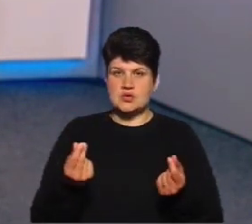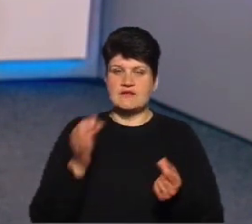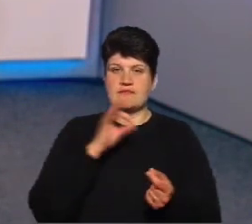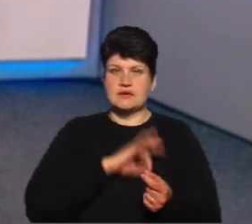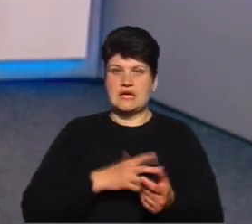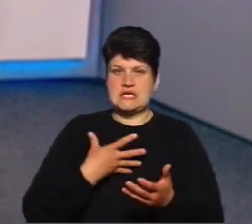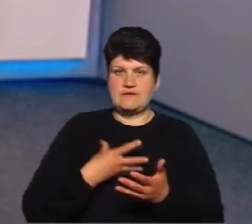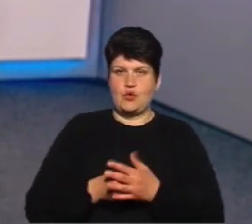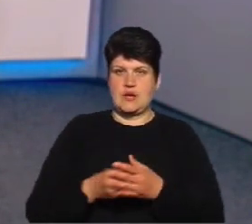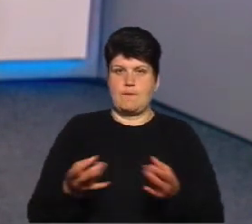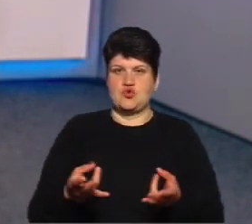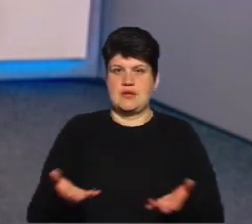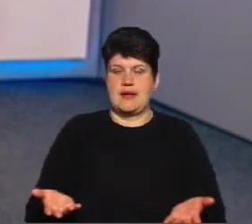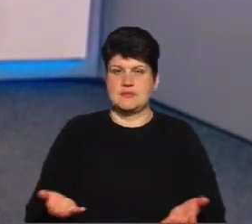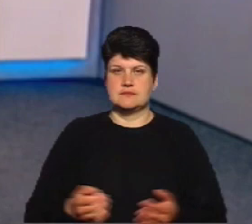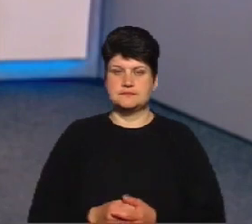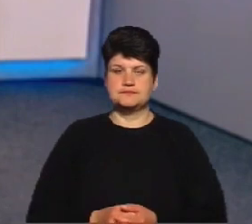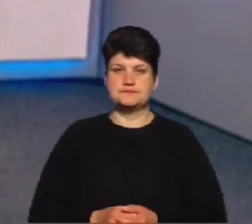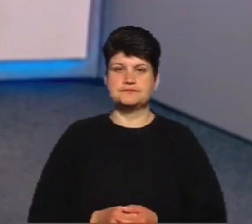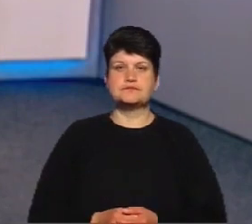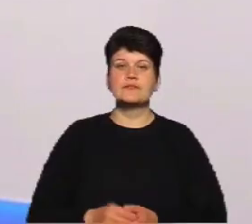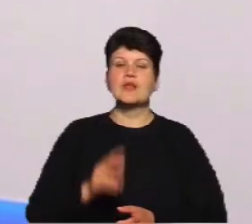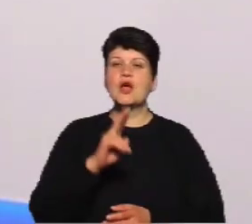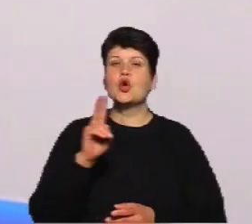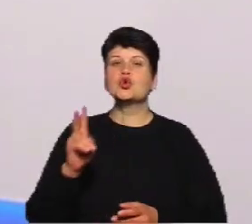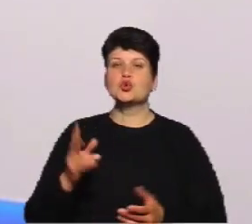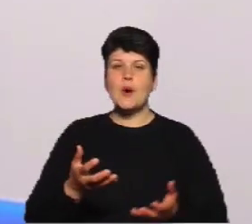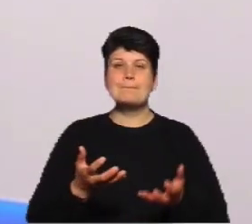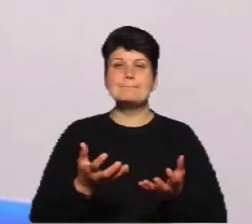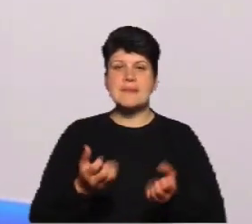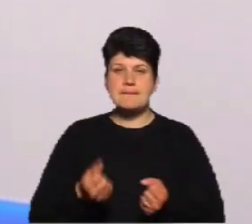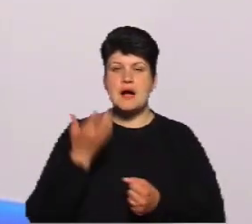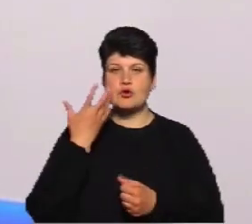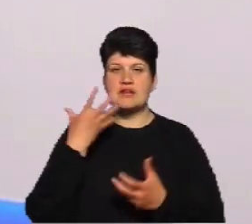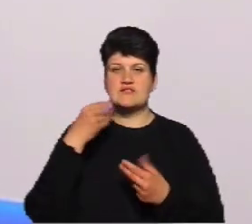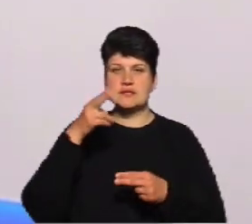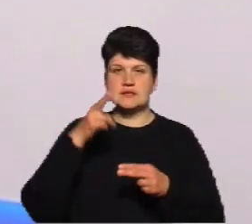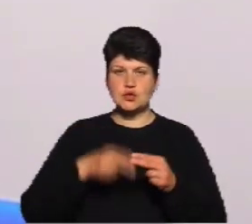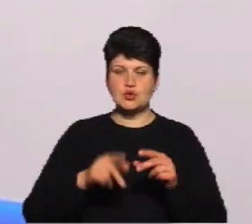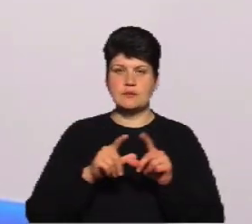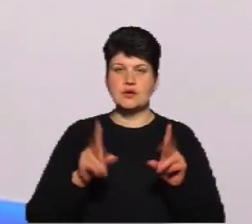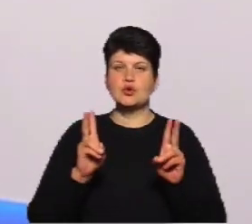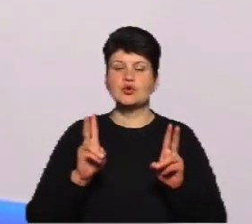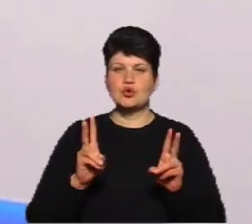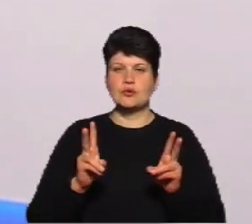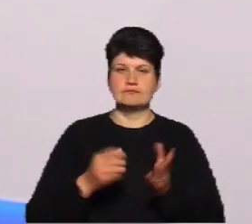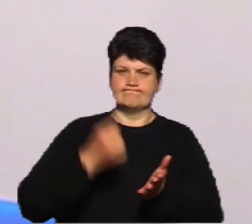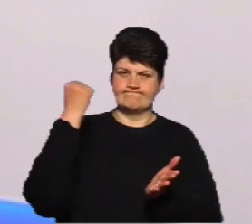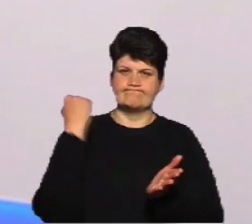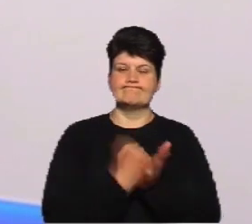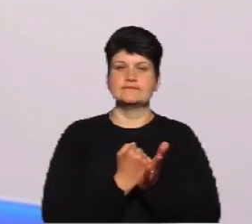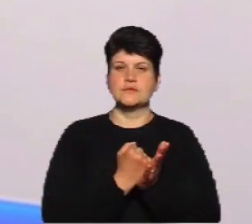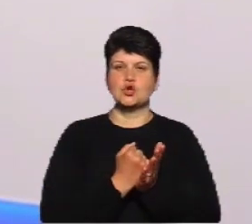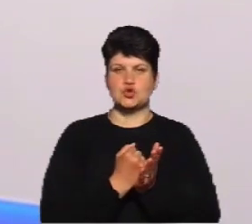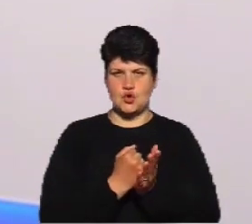потреб. Хто приймає, коли вже завершений об'єкт, хто ставить свою цю візу про те, що об'єкт